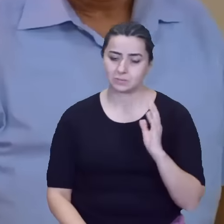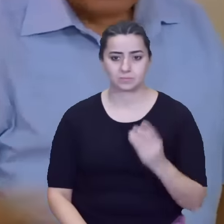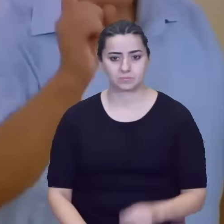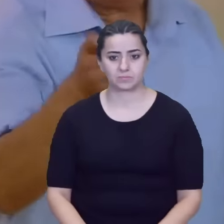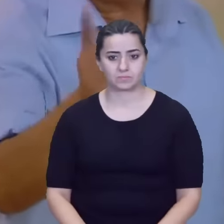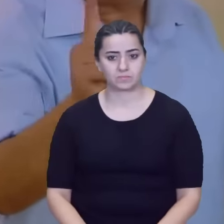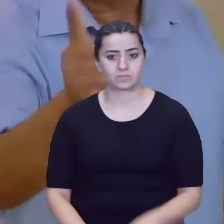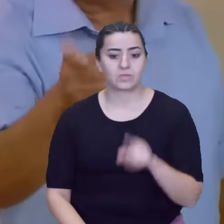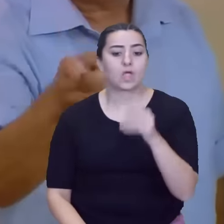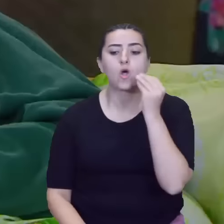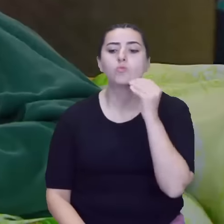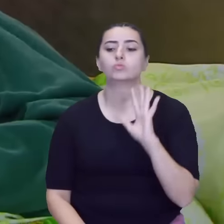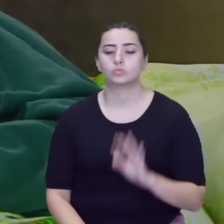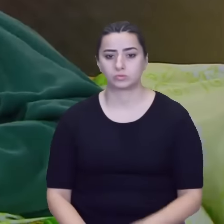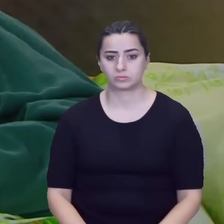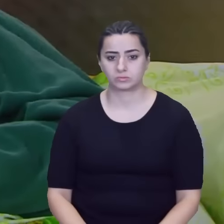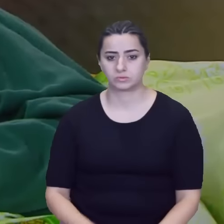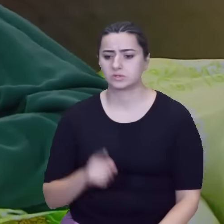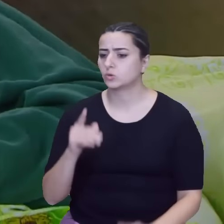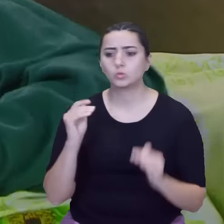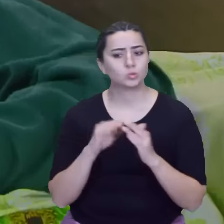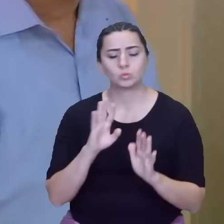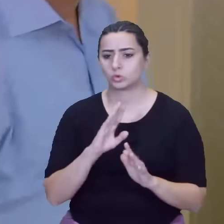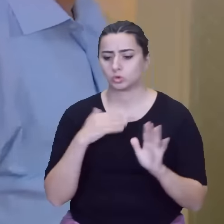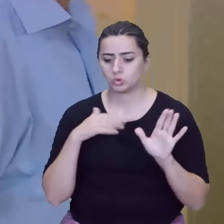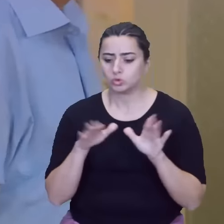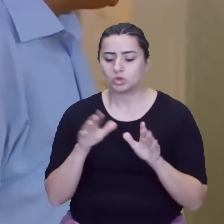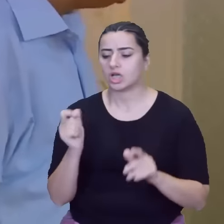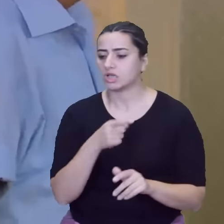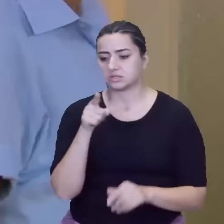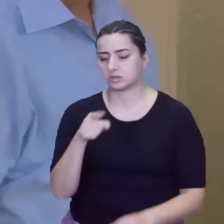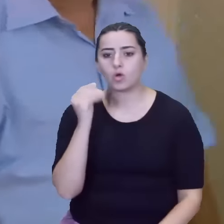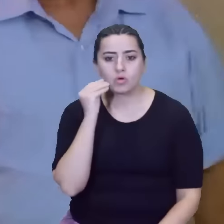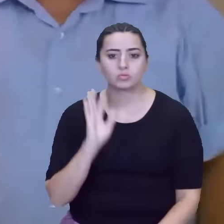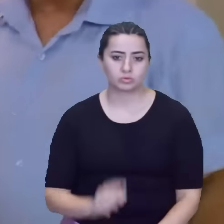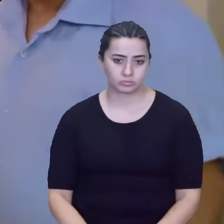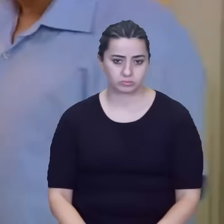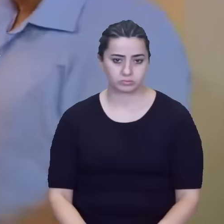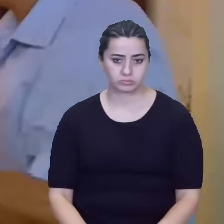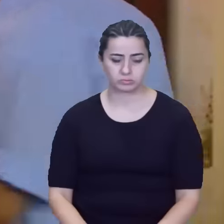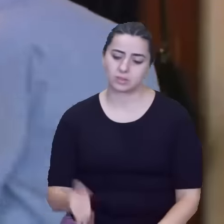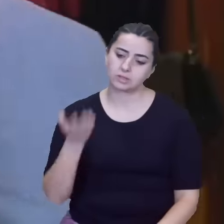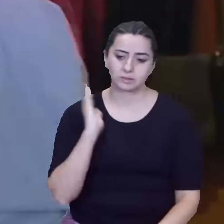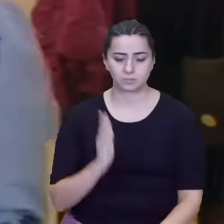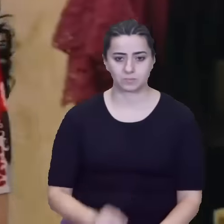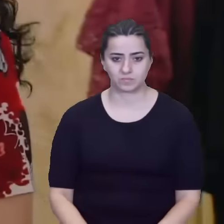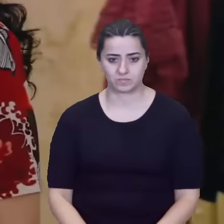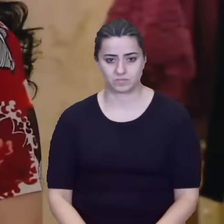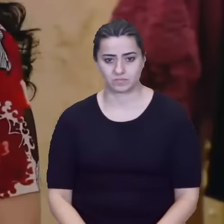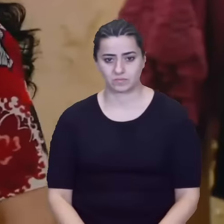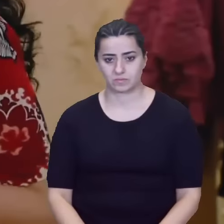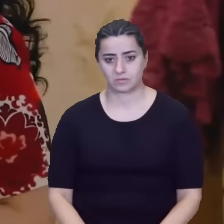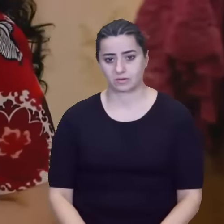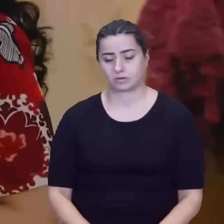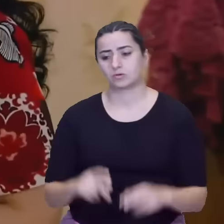Tamam. Seni öpüyorum Fethi. Hiç layık değilsin. Kuşumu kaçırdın. Çok. Gel. Lüki